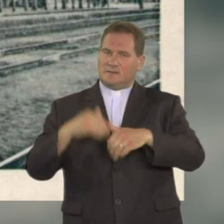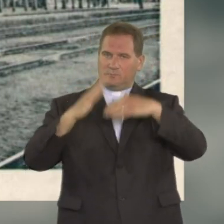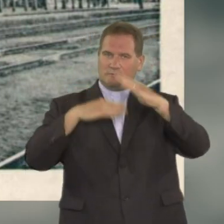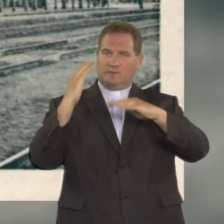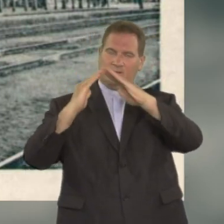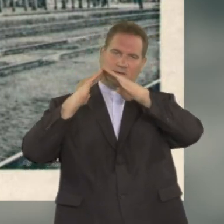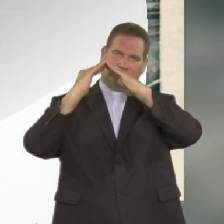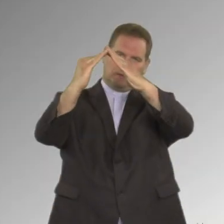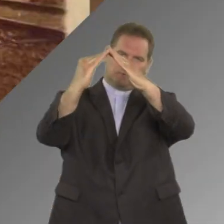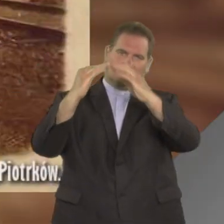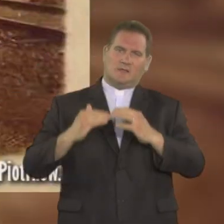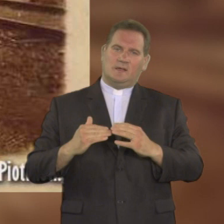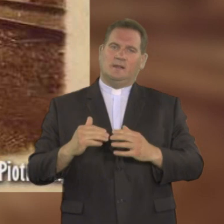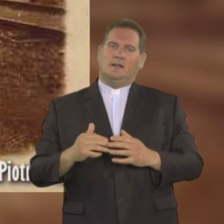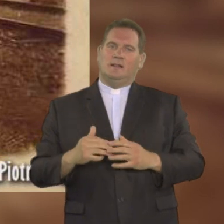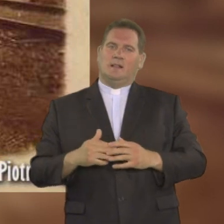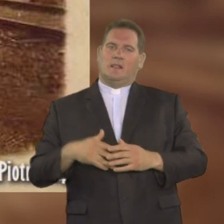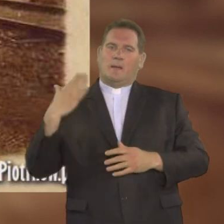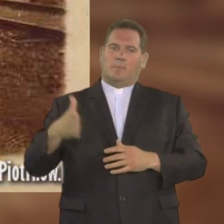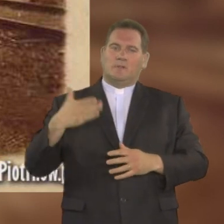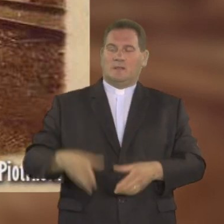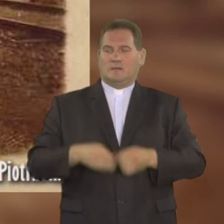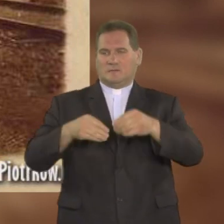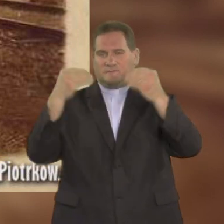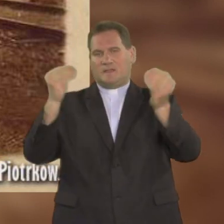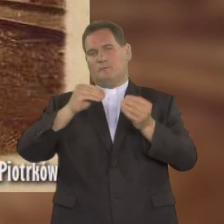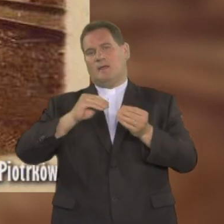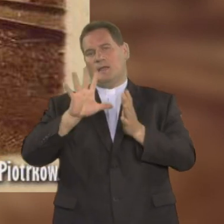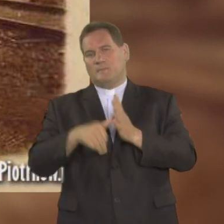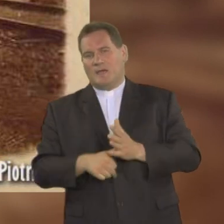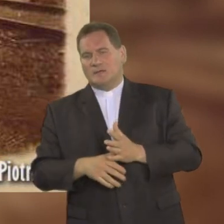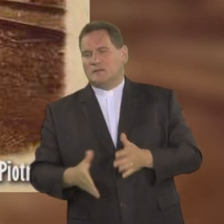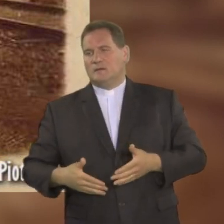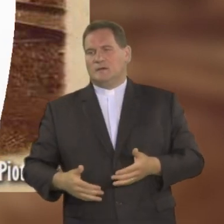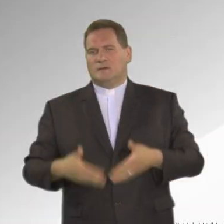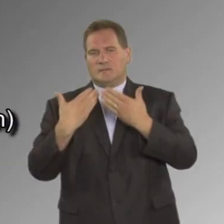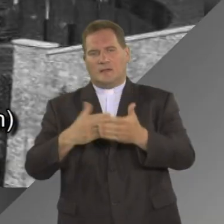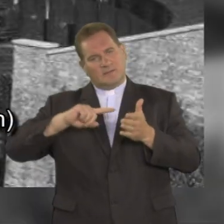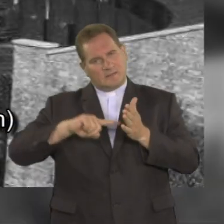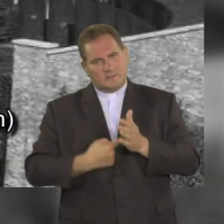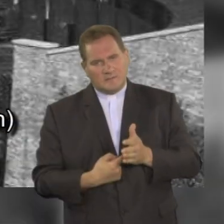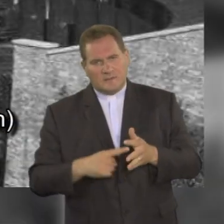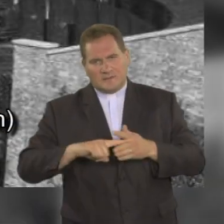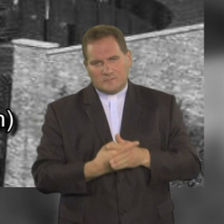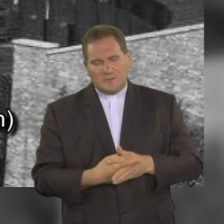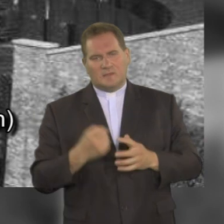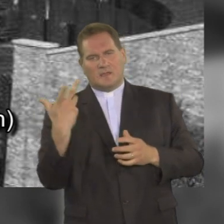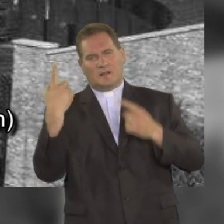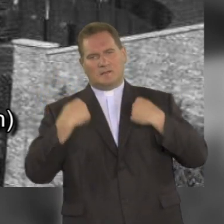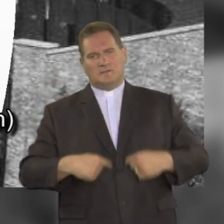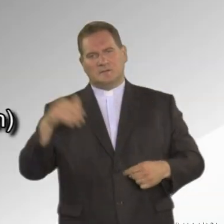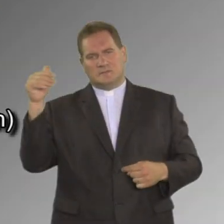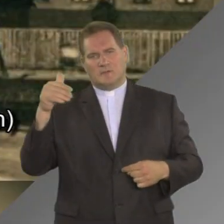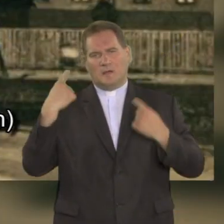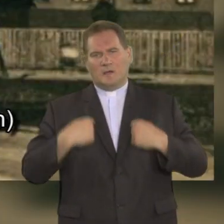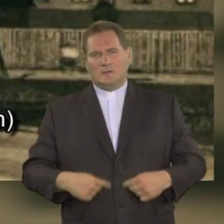peronem. Kolej rozwinęła miasto, dała zatrudnienie kilku tysiącom osób. Wybudowano parowozownię